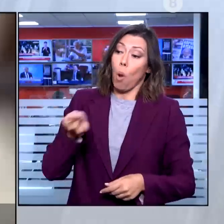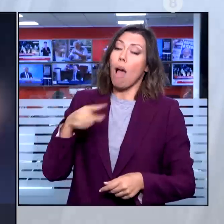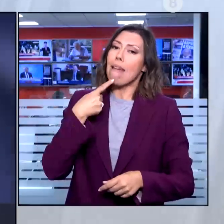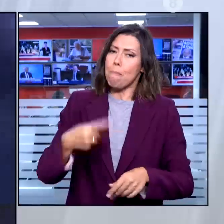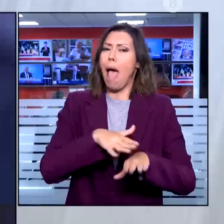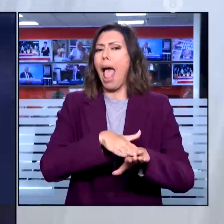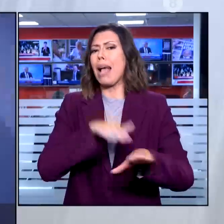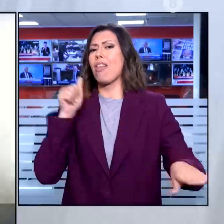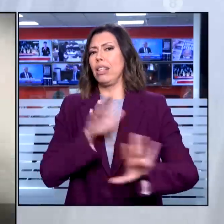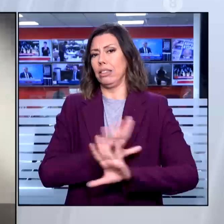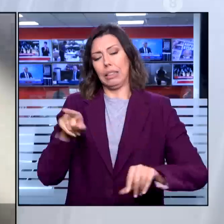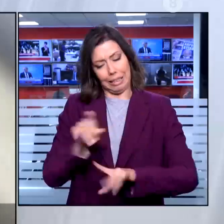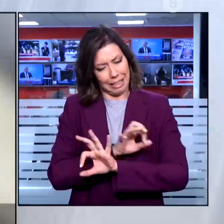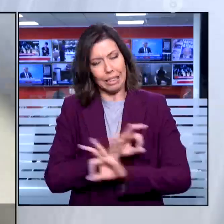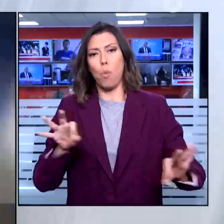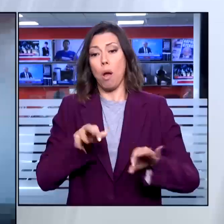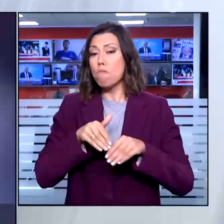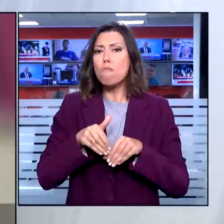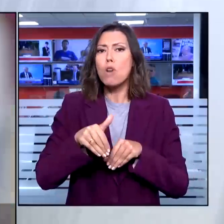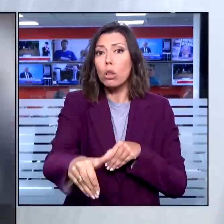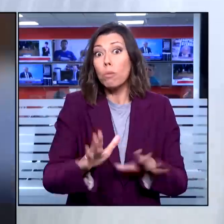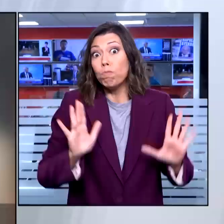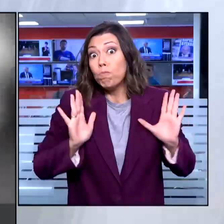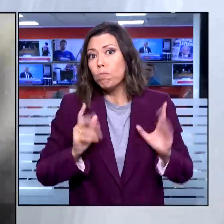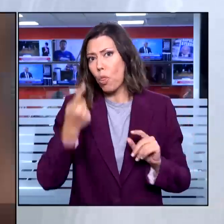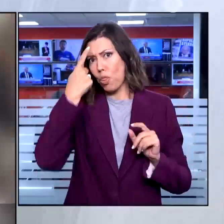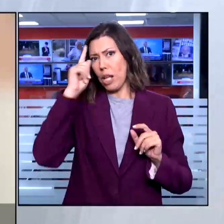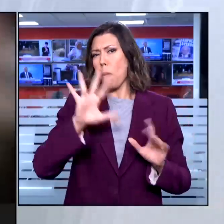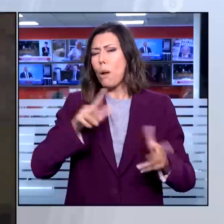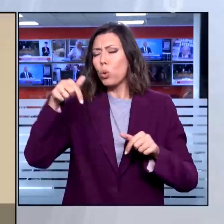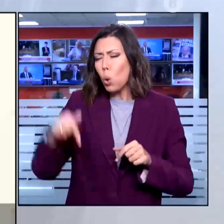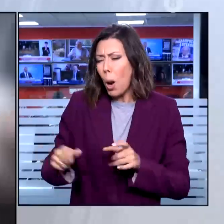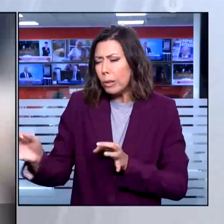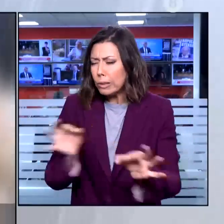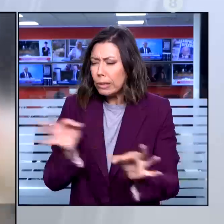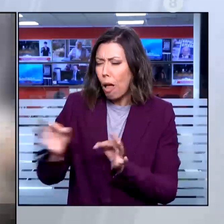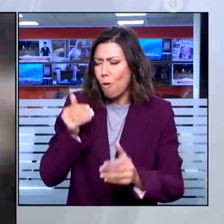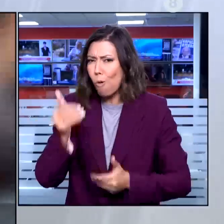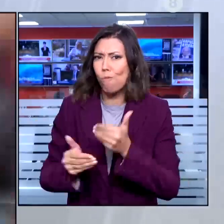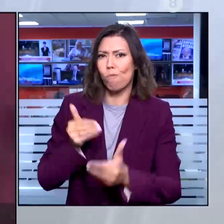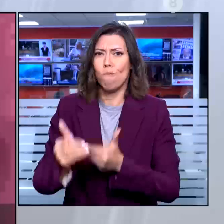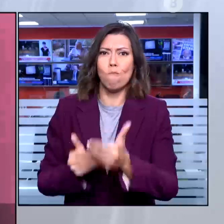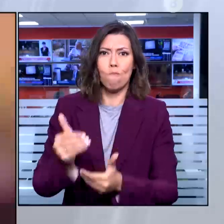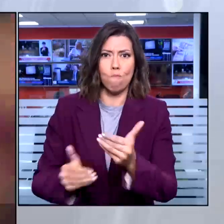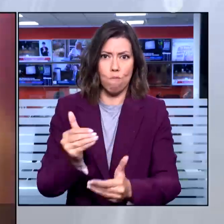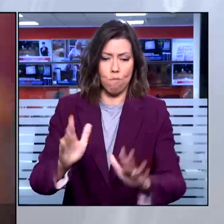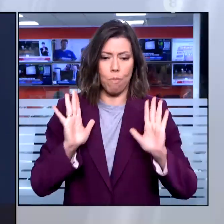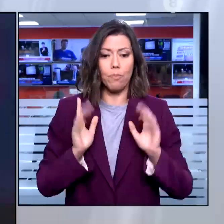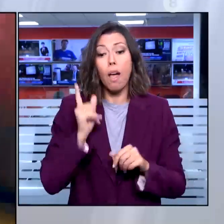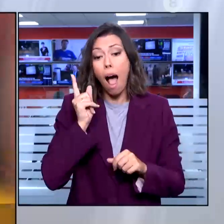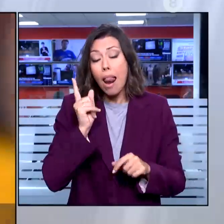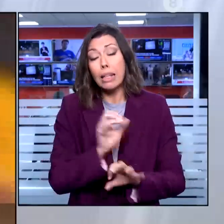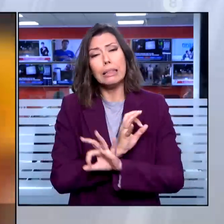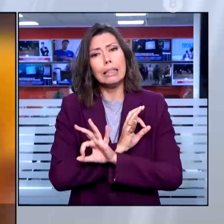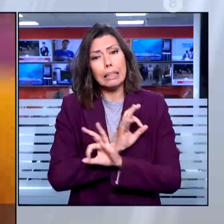retaliate. I don't know exactly when. I think they are now discussing of how and when. But what I can say is I